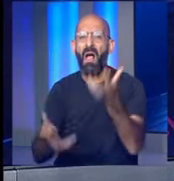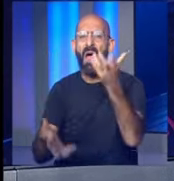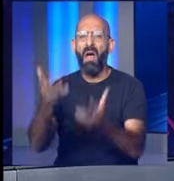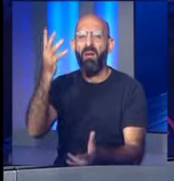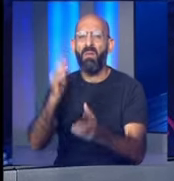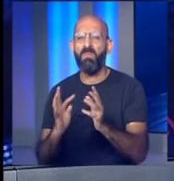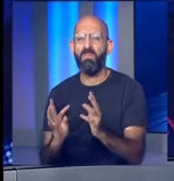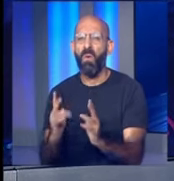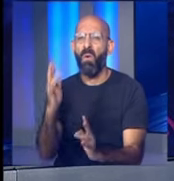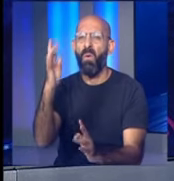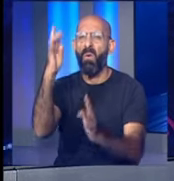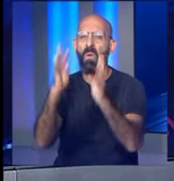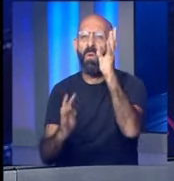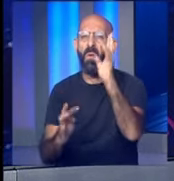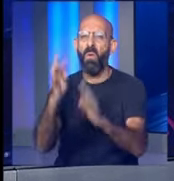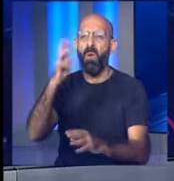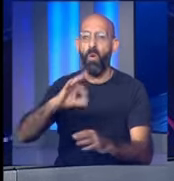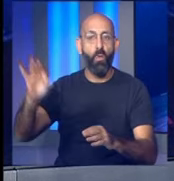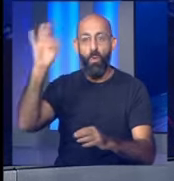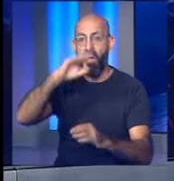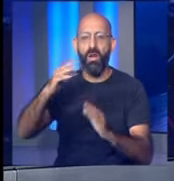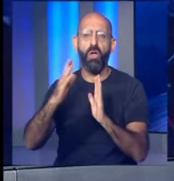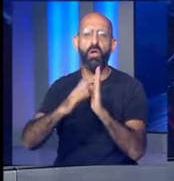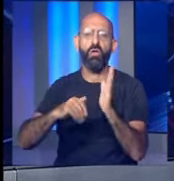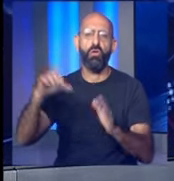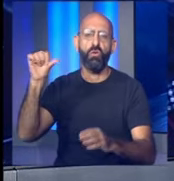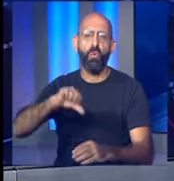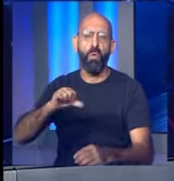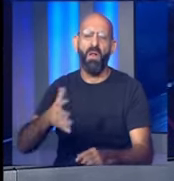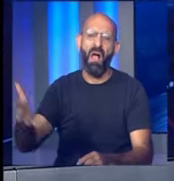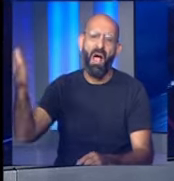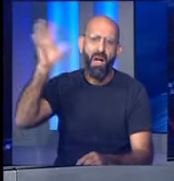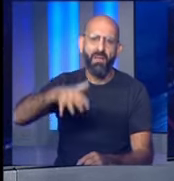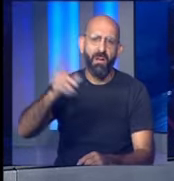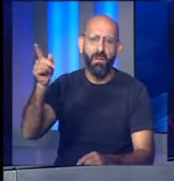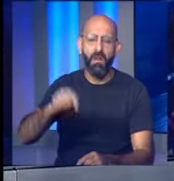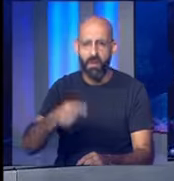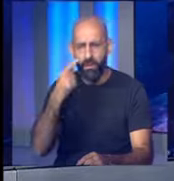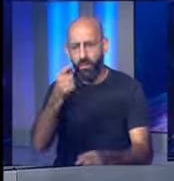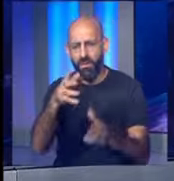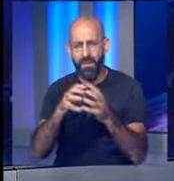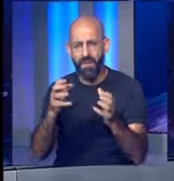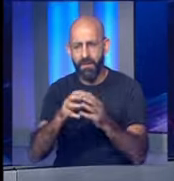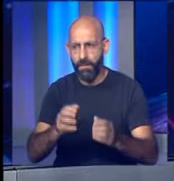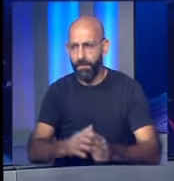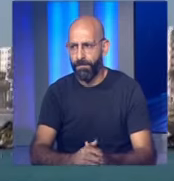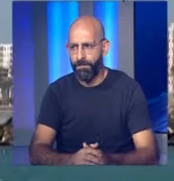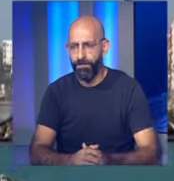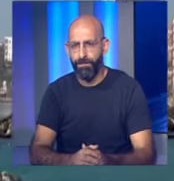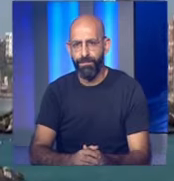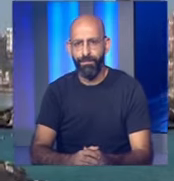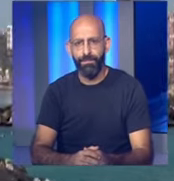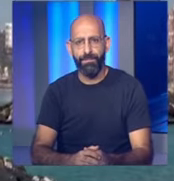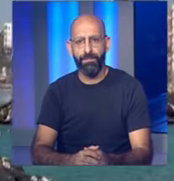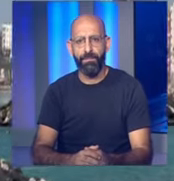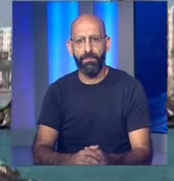خصوصا على صور التي تنهشها النار ويخنقها دخان البارود.